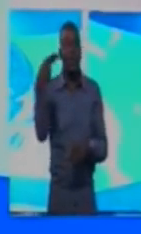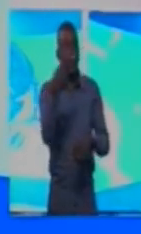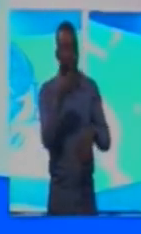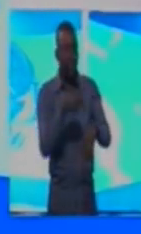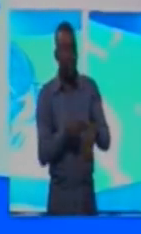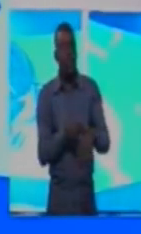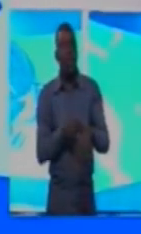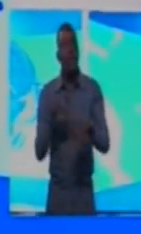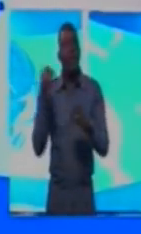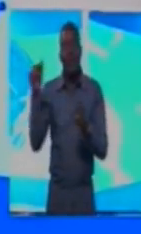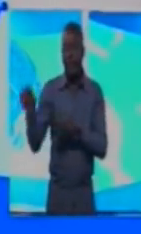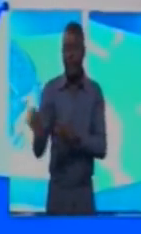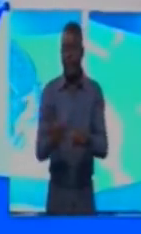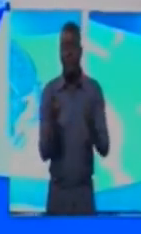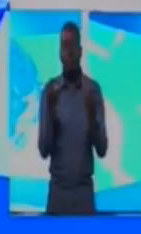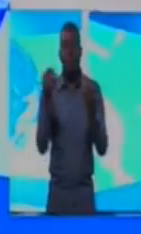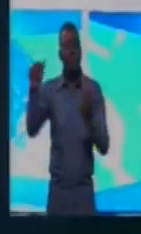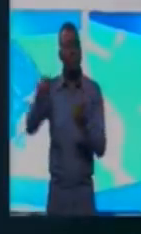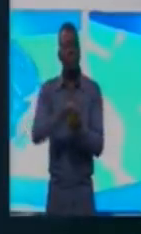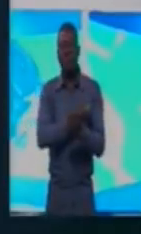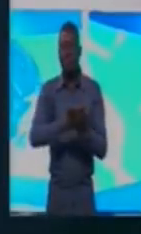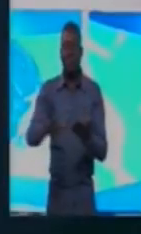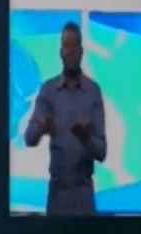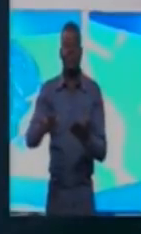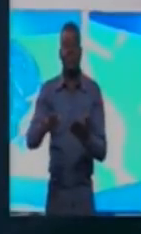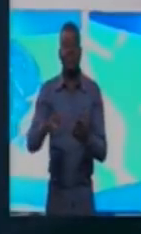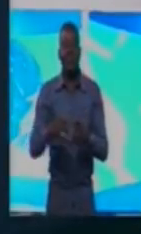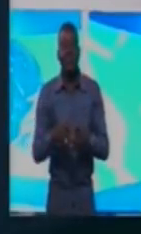de nombreux dégâts matériels. Suivant.